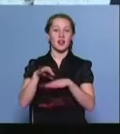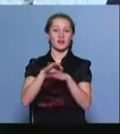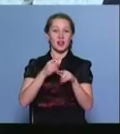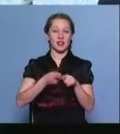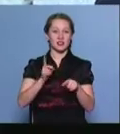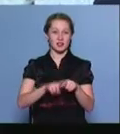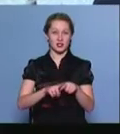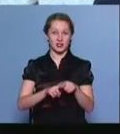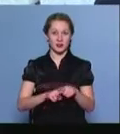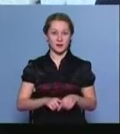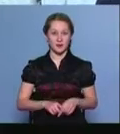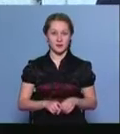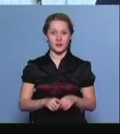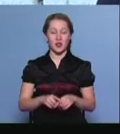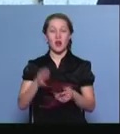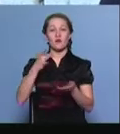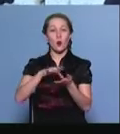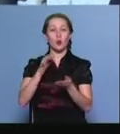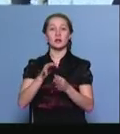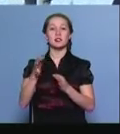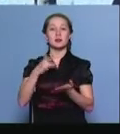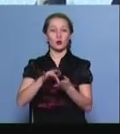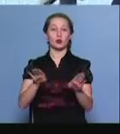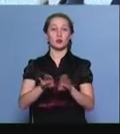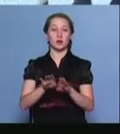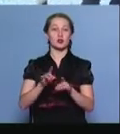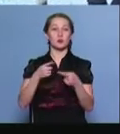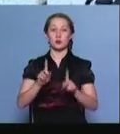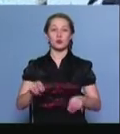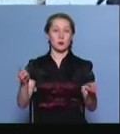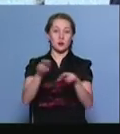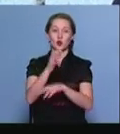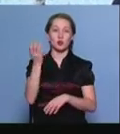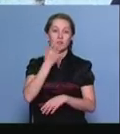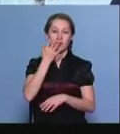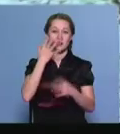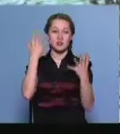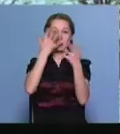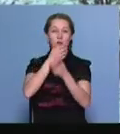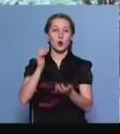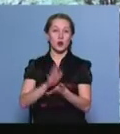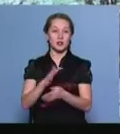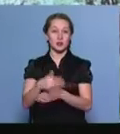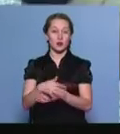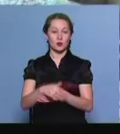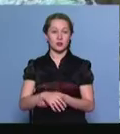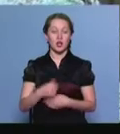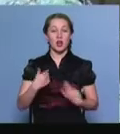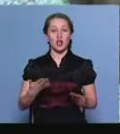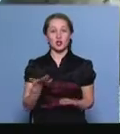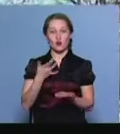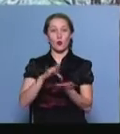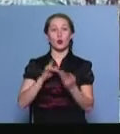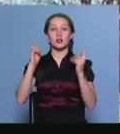И в городе, и на трассе. А почему? Потому что не видно пешеходов. Темно, грязно на улице. Я живу в городе, у нас столбов